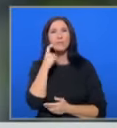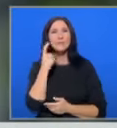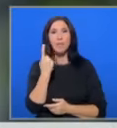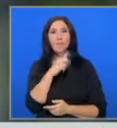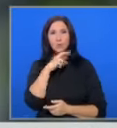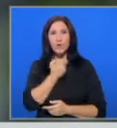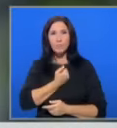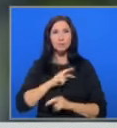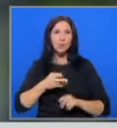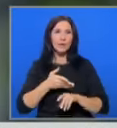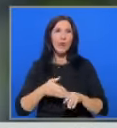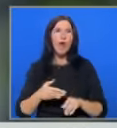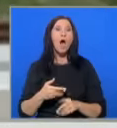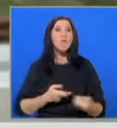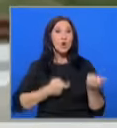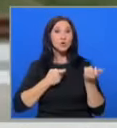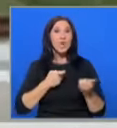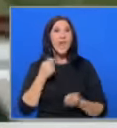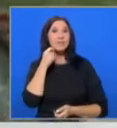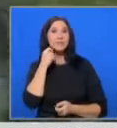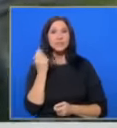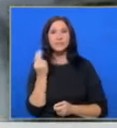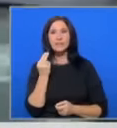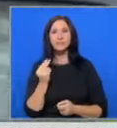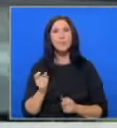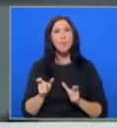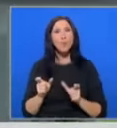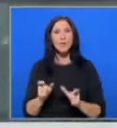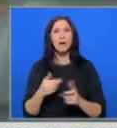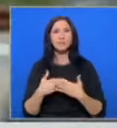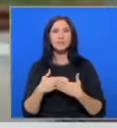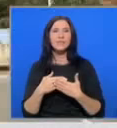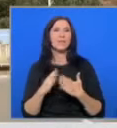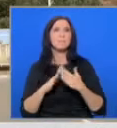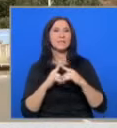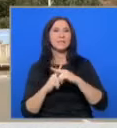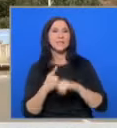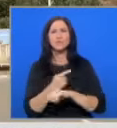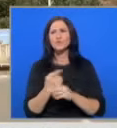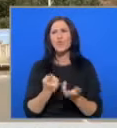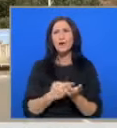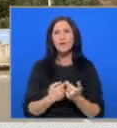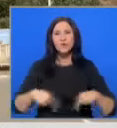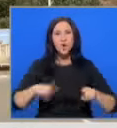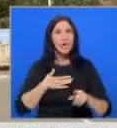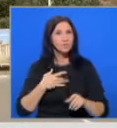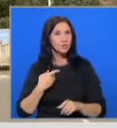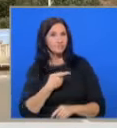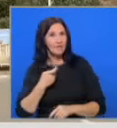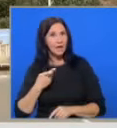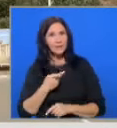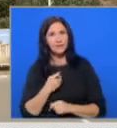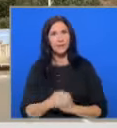а въоръжени етнически сърби се барикадираха в близкия манастир. Часове наред в района оттекваха изстрели.